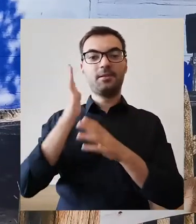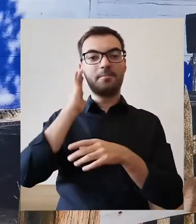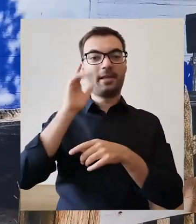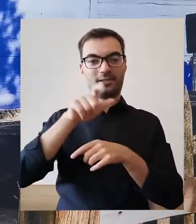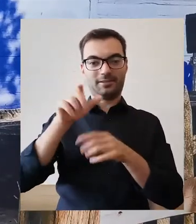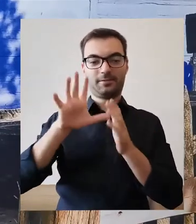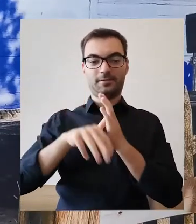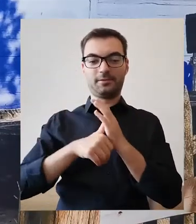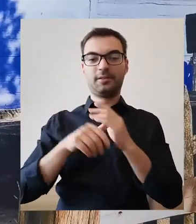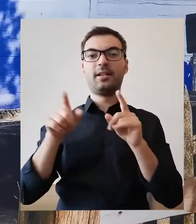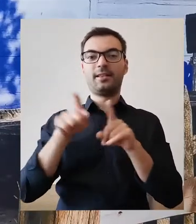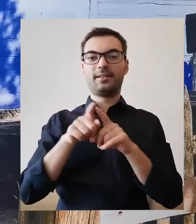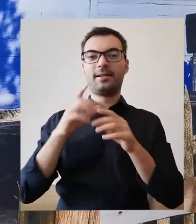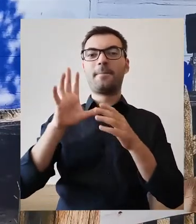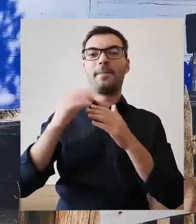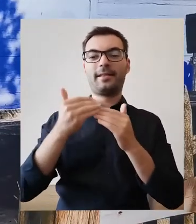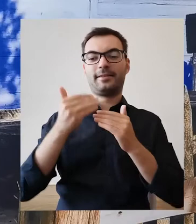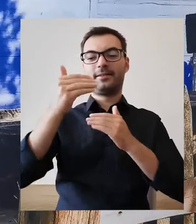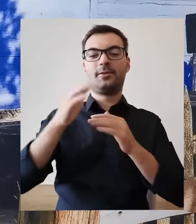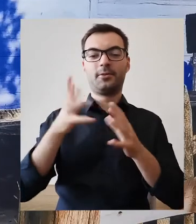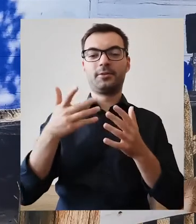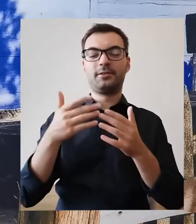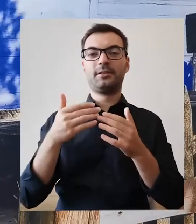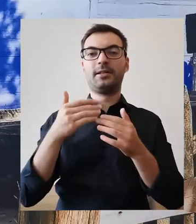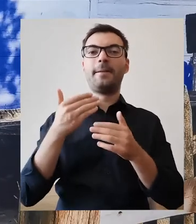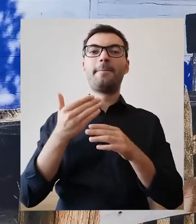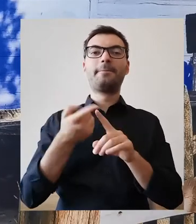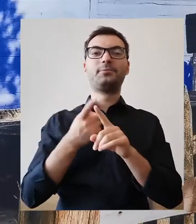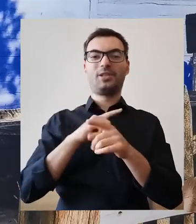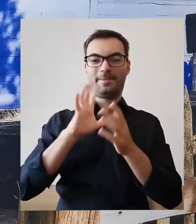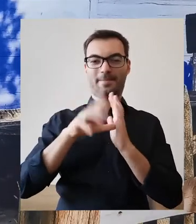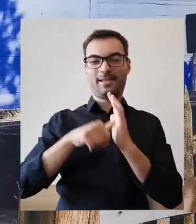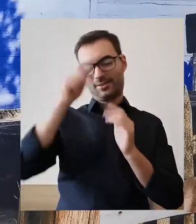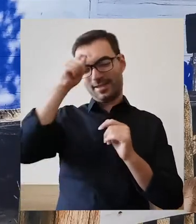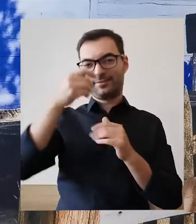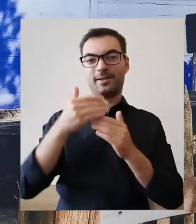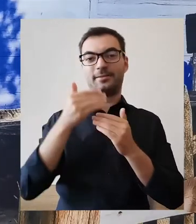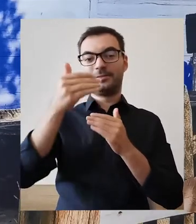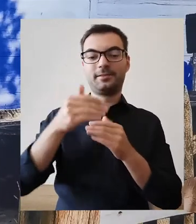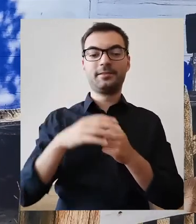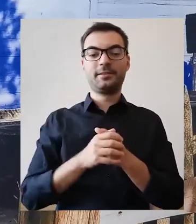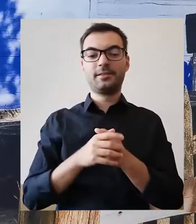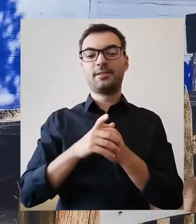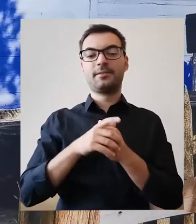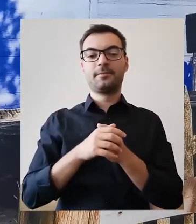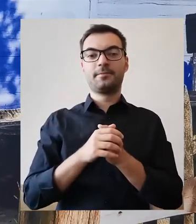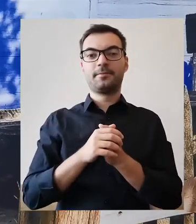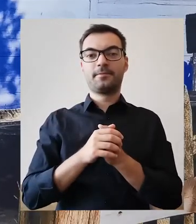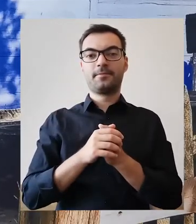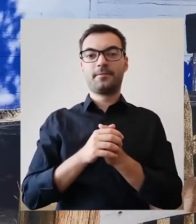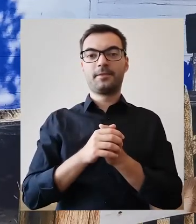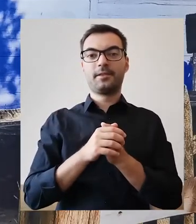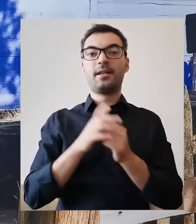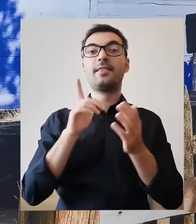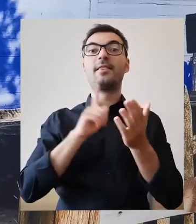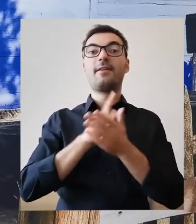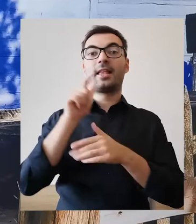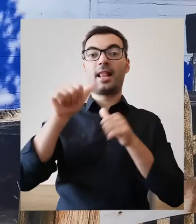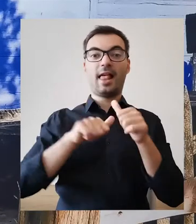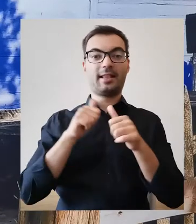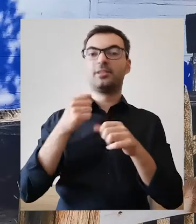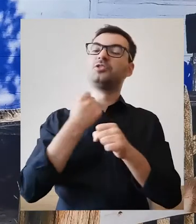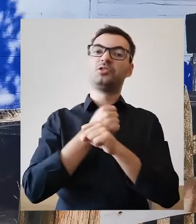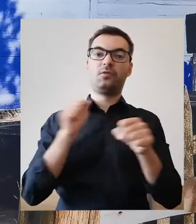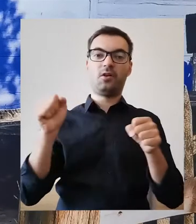i przemieszczanie czyli mieszkańcy przed 20 zostali zwolnieni do 12 lat od